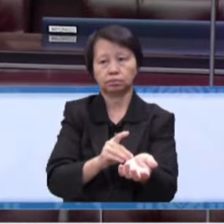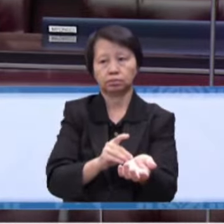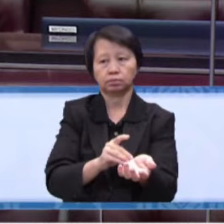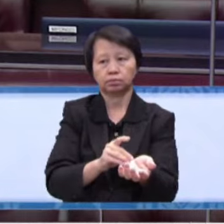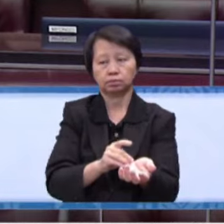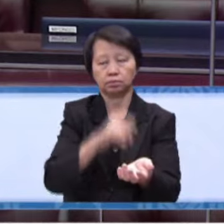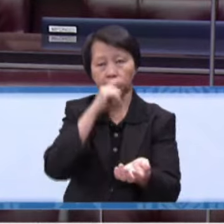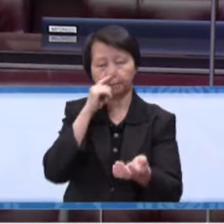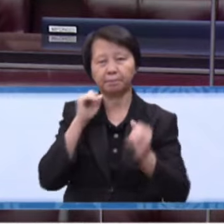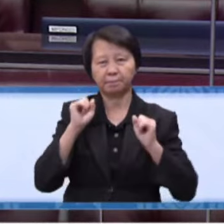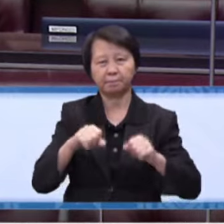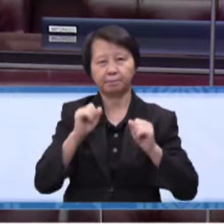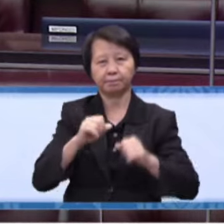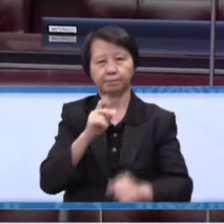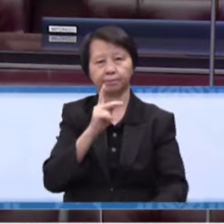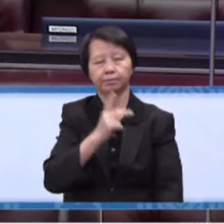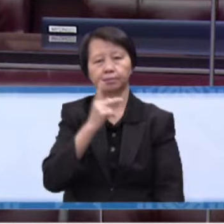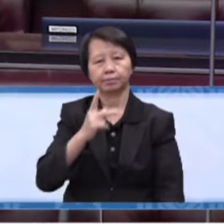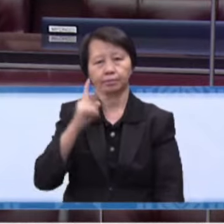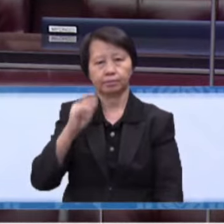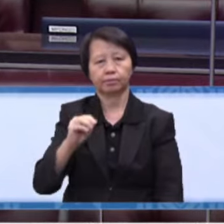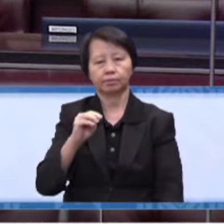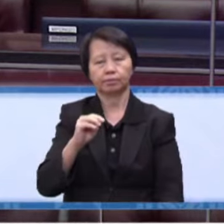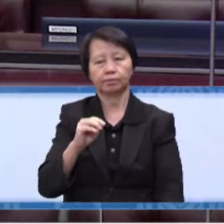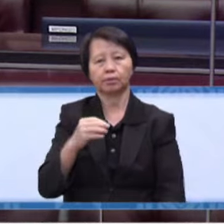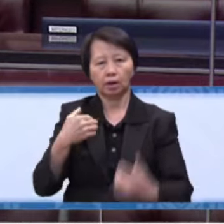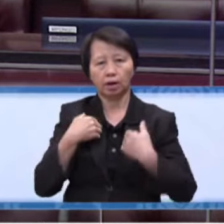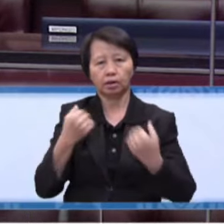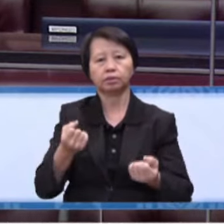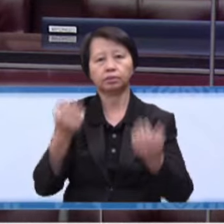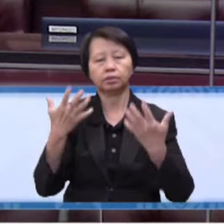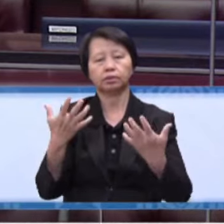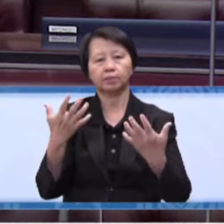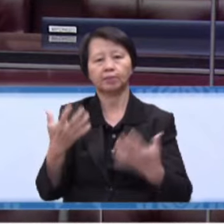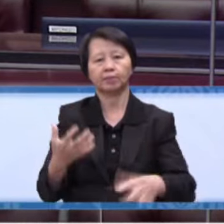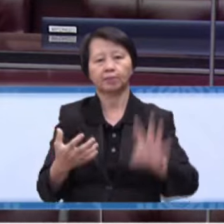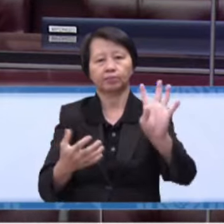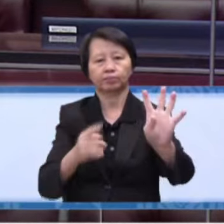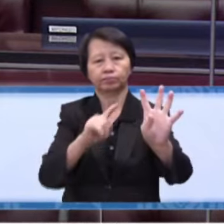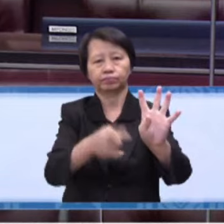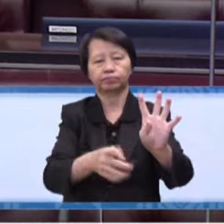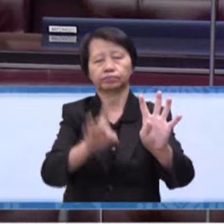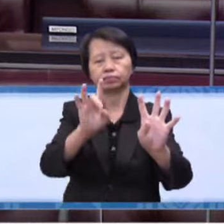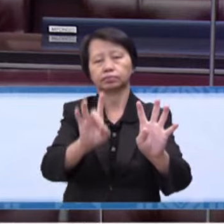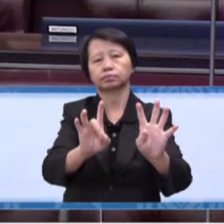yang dibenarkan oleh Kementerian Kesehatan Malaysia adalah ramai 4.820